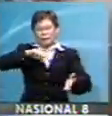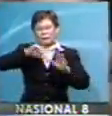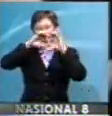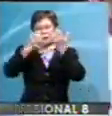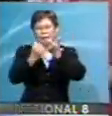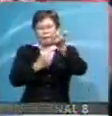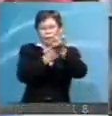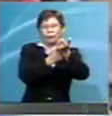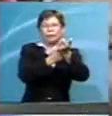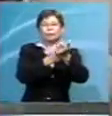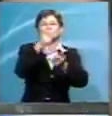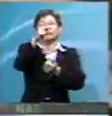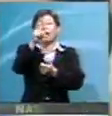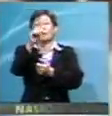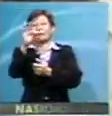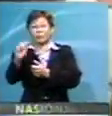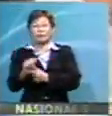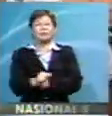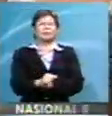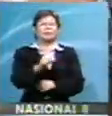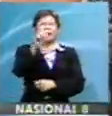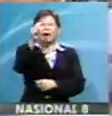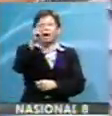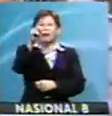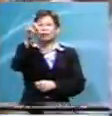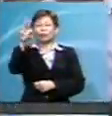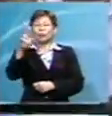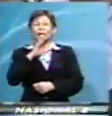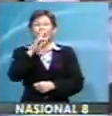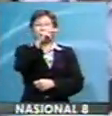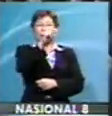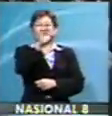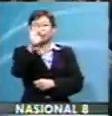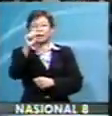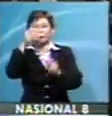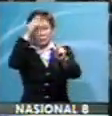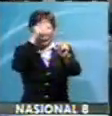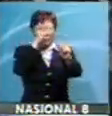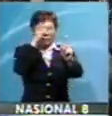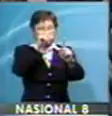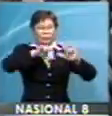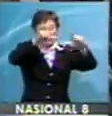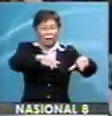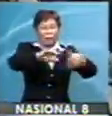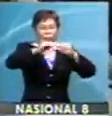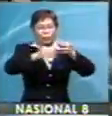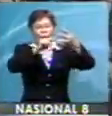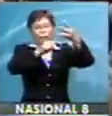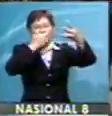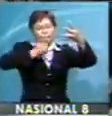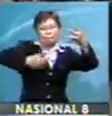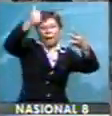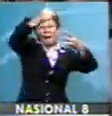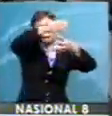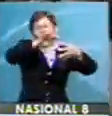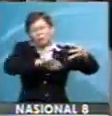kelab penyokong pasukan itu Tan Sri Anwar Musa berkata Kafa meletakkan sasaran untuk menduduki kelompok empat terbaik